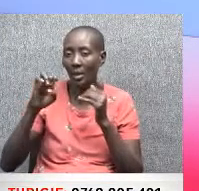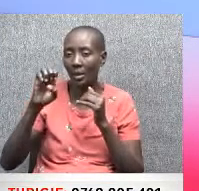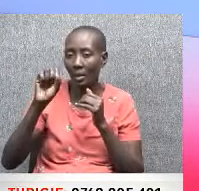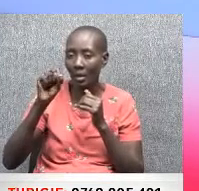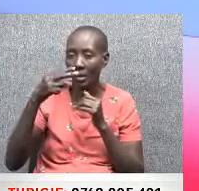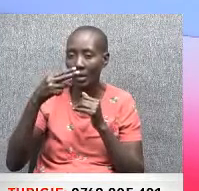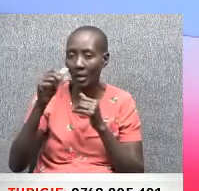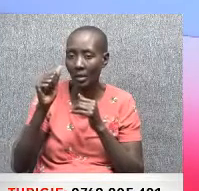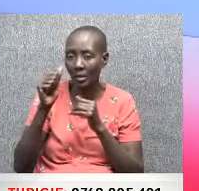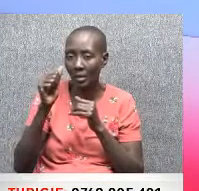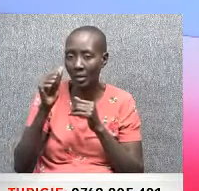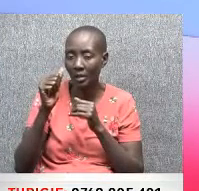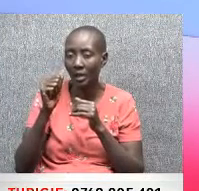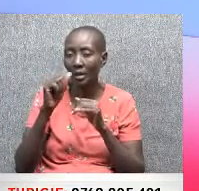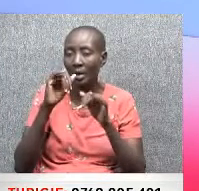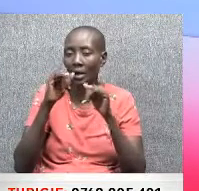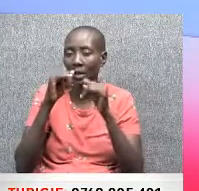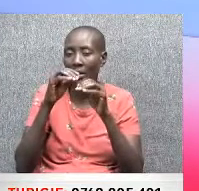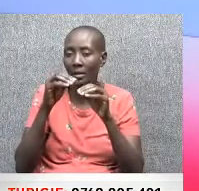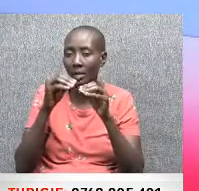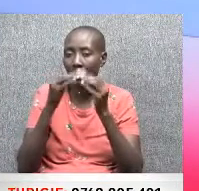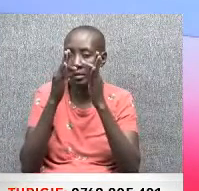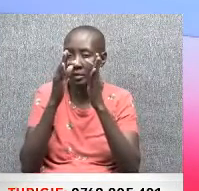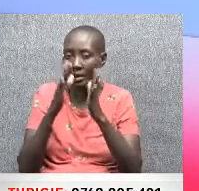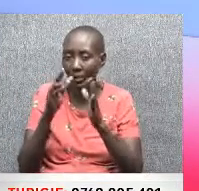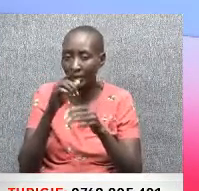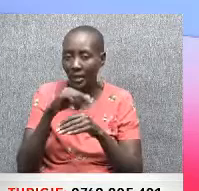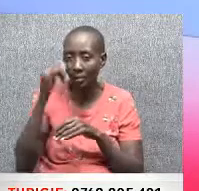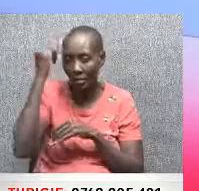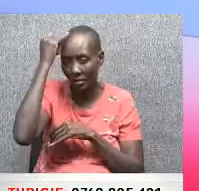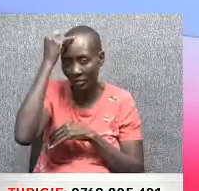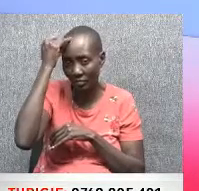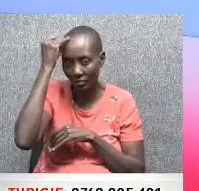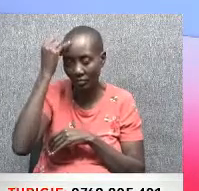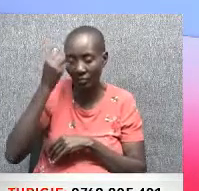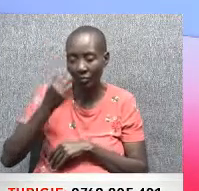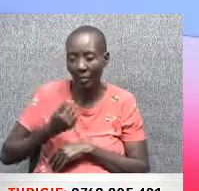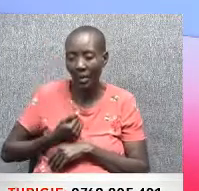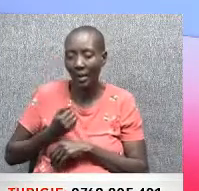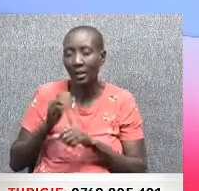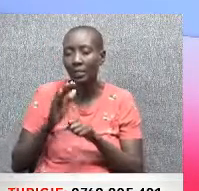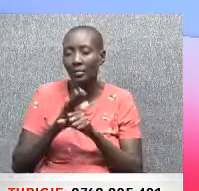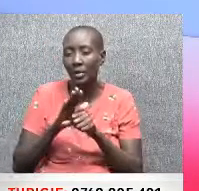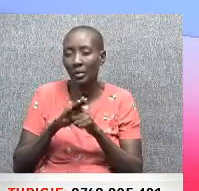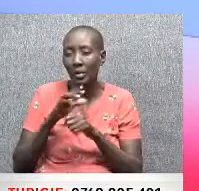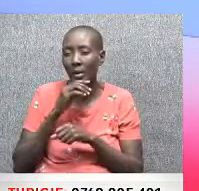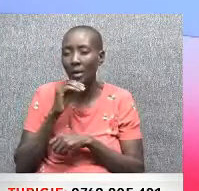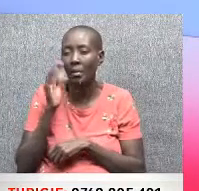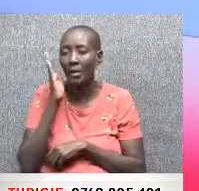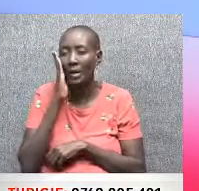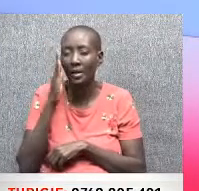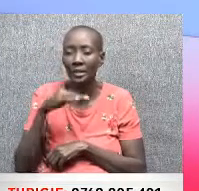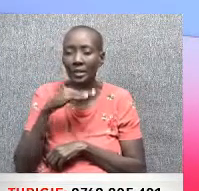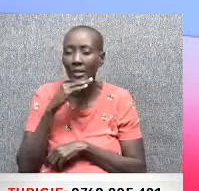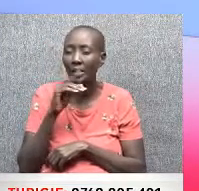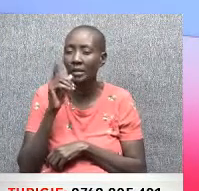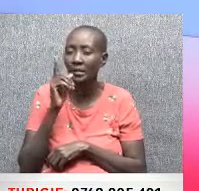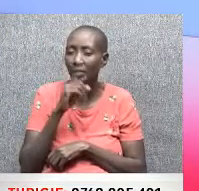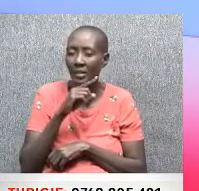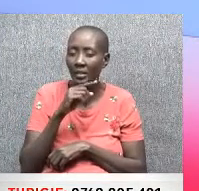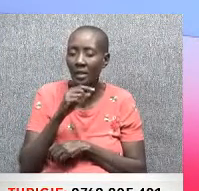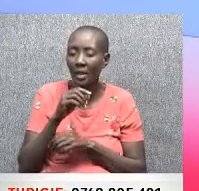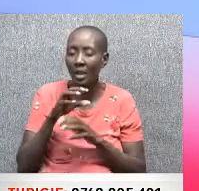ni Josephine Ouko. Wasichana wengi mayatima ulazimika kuingia ukahaba wakiwa na umri